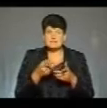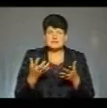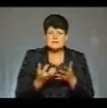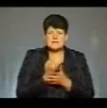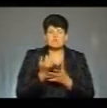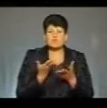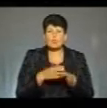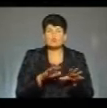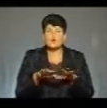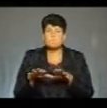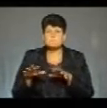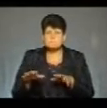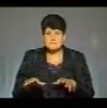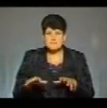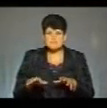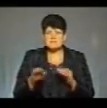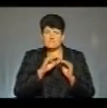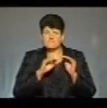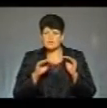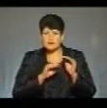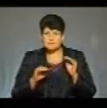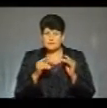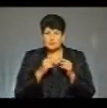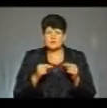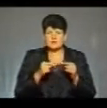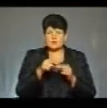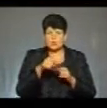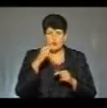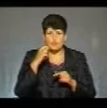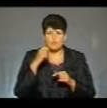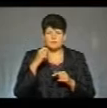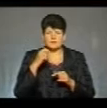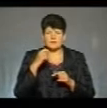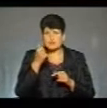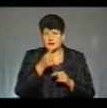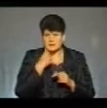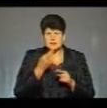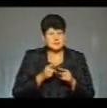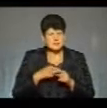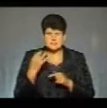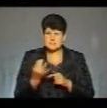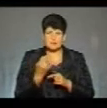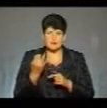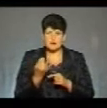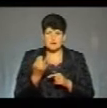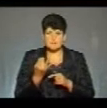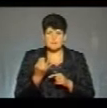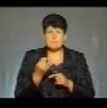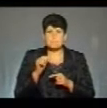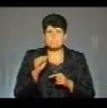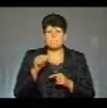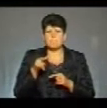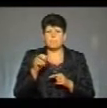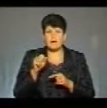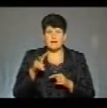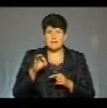якому місці, в якому осадовому шарі, щоб визначити його вік. Це для геологів цікаво. Це цікаво для палеогеографів, тому що